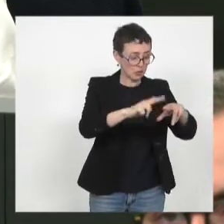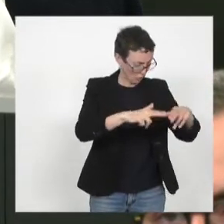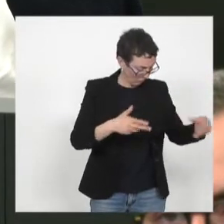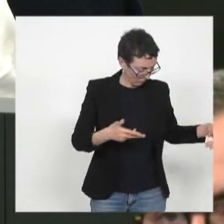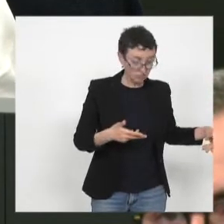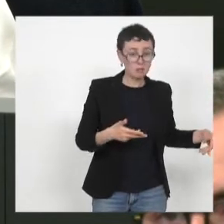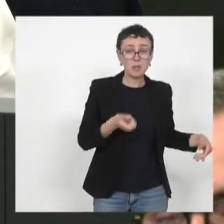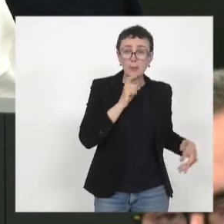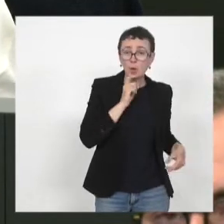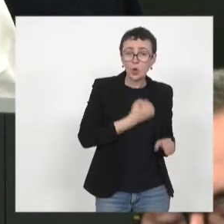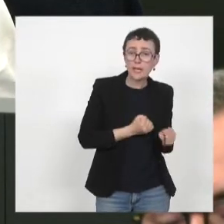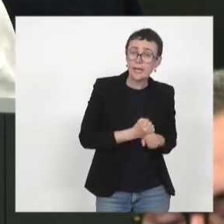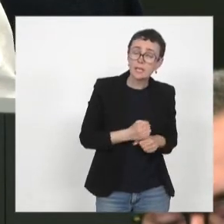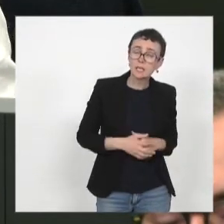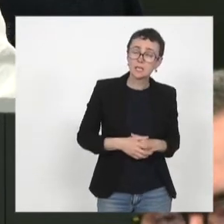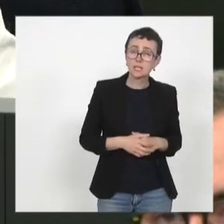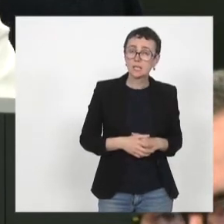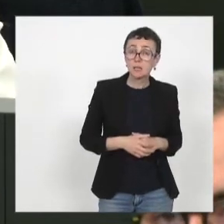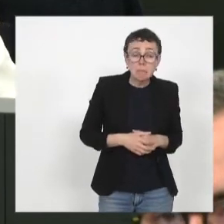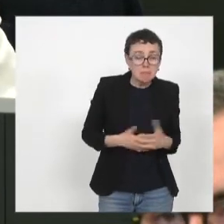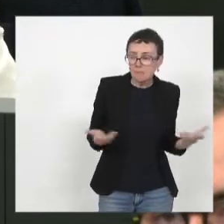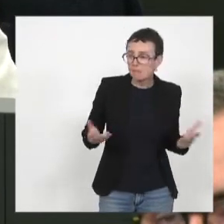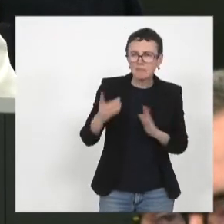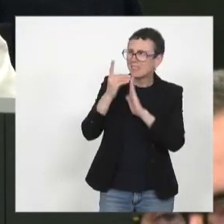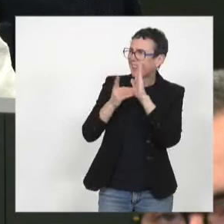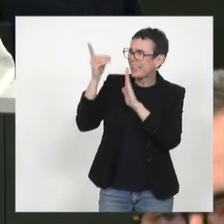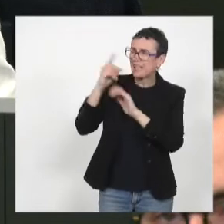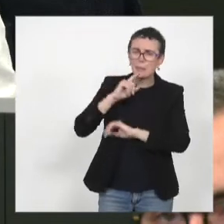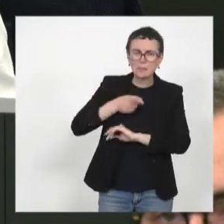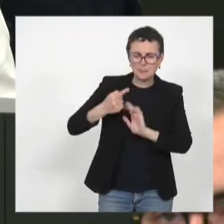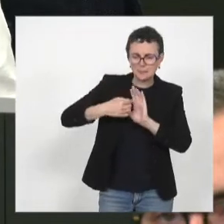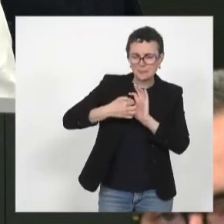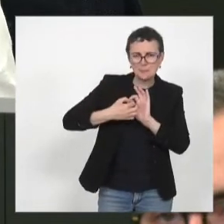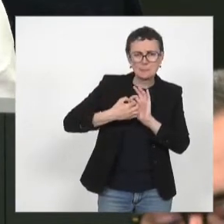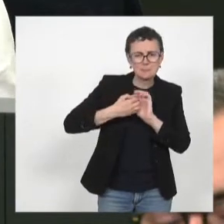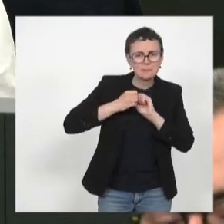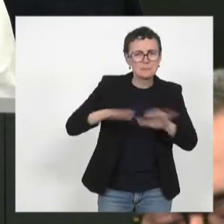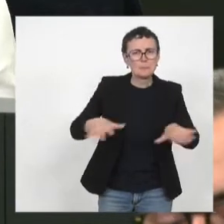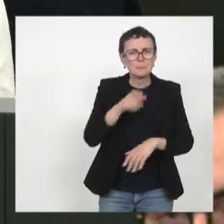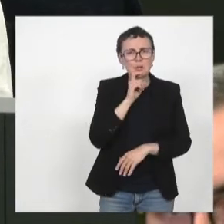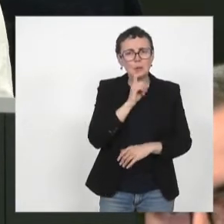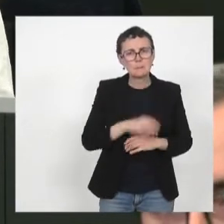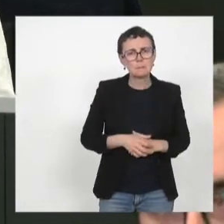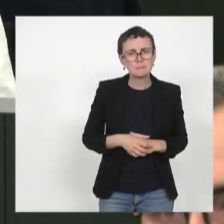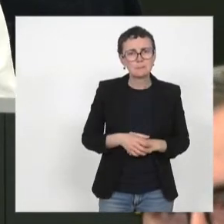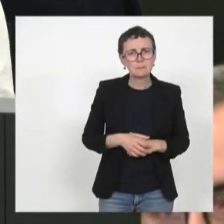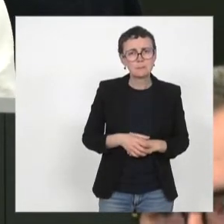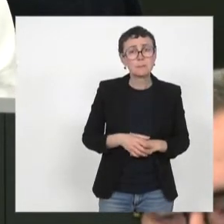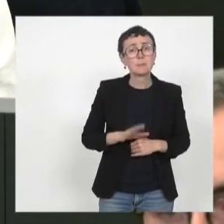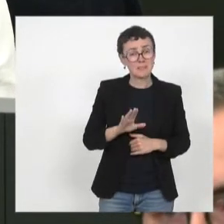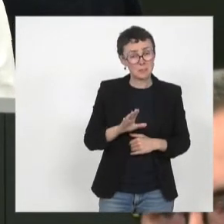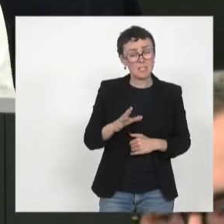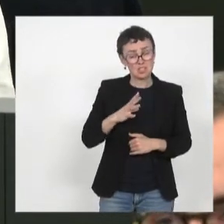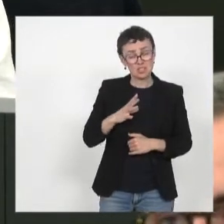offre n'existe pas encore, les décrets ne sont pas parus. Elle inquiète pourtant le réseau Amorce, dont la